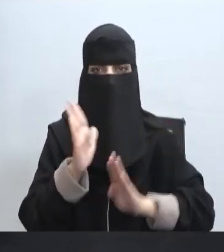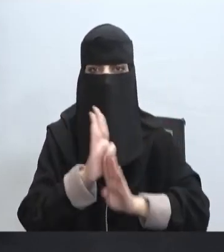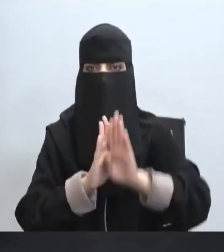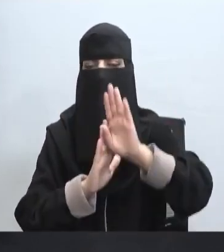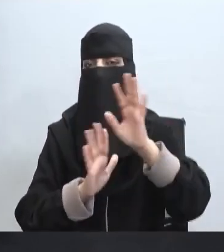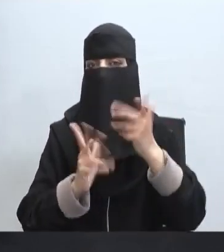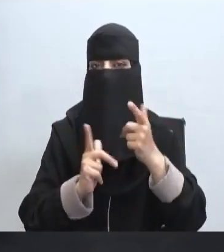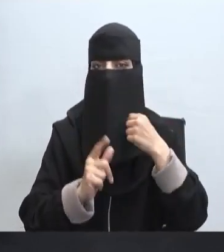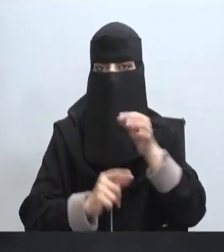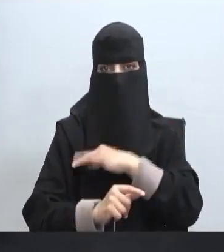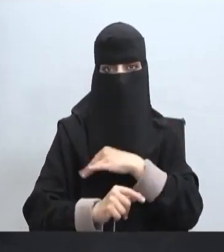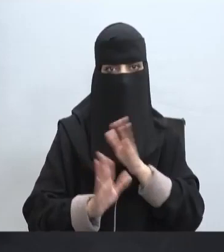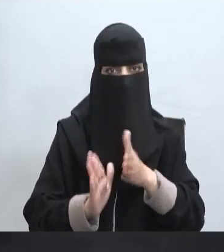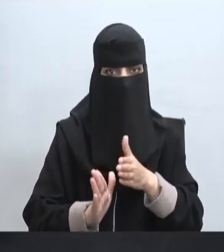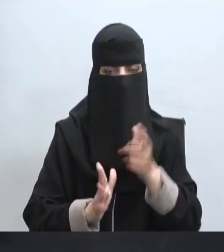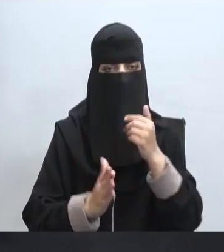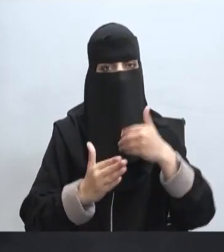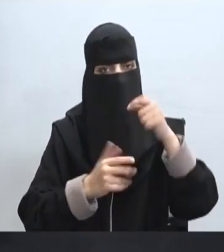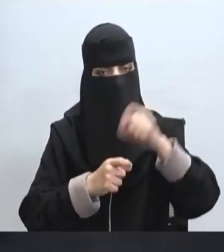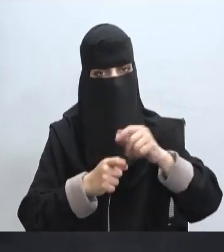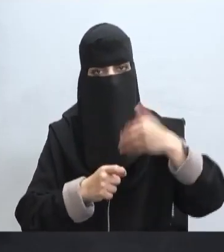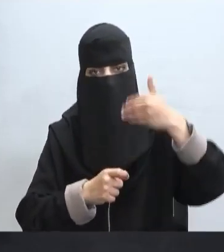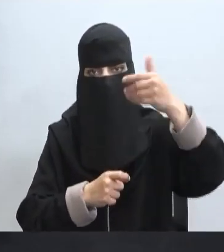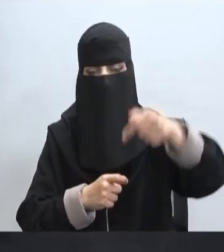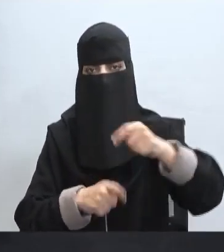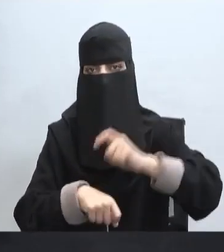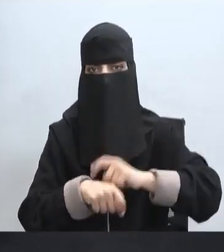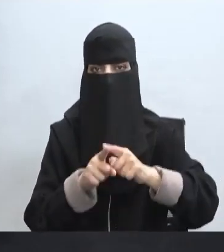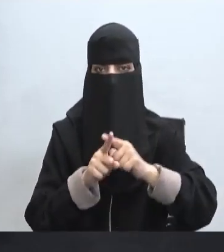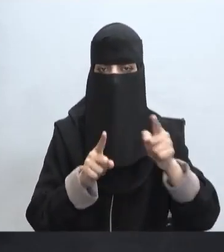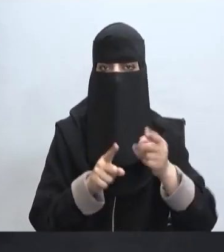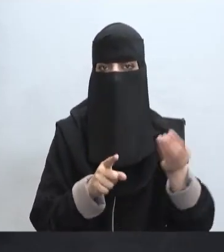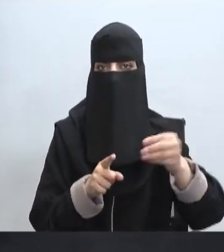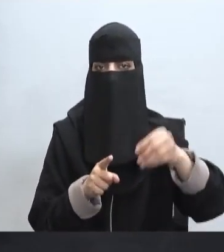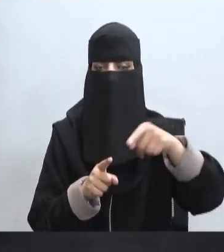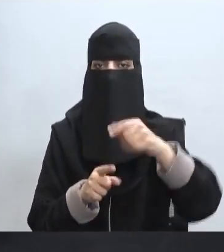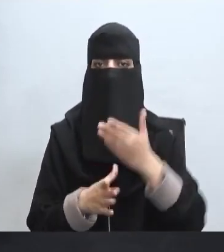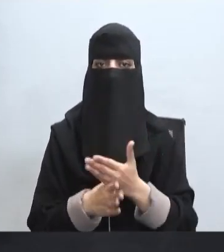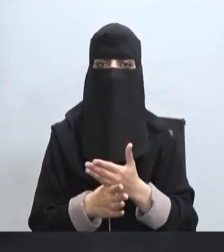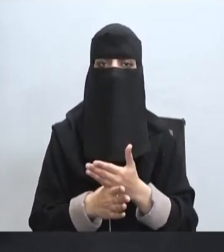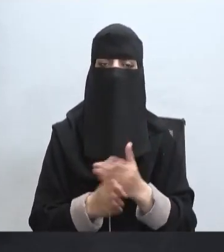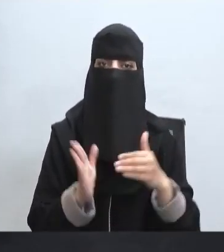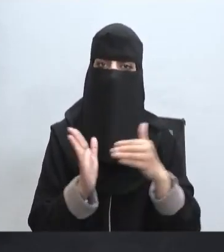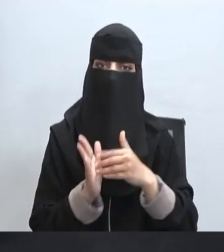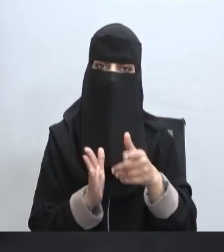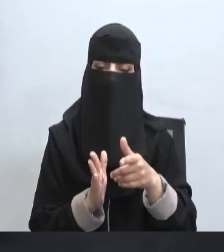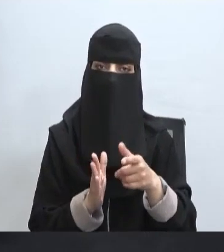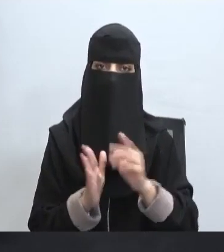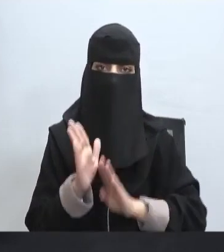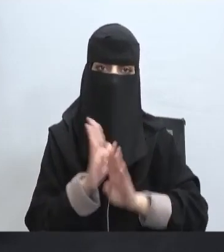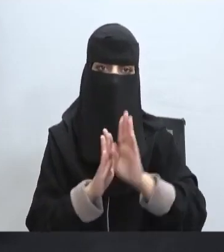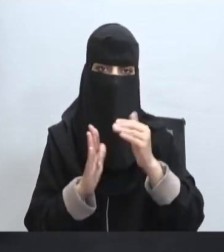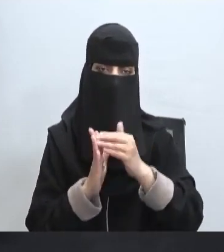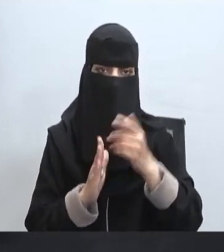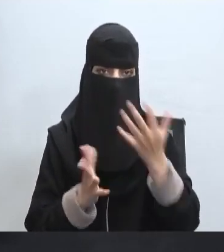استثمارات وعوائد ماديه تكفينا في ذلك الوقت بل وتزيد على ذلك حتى نحقق